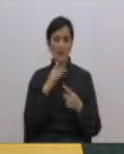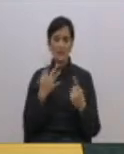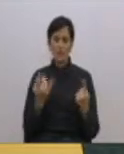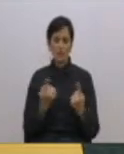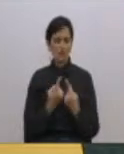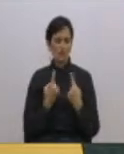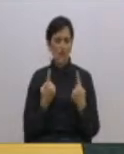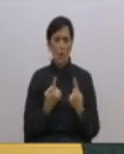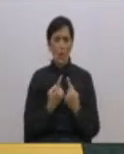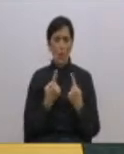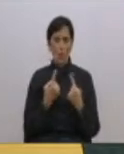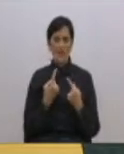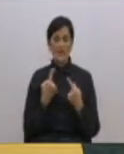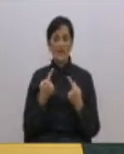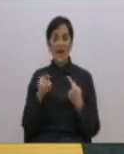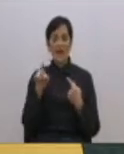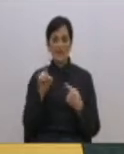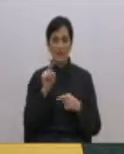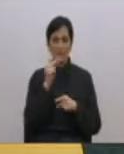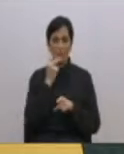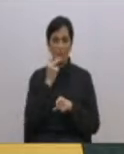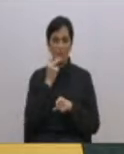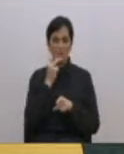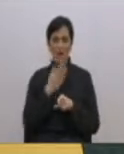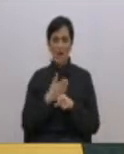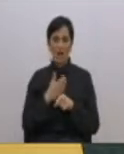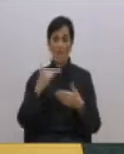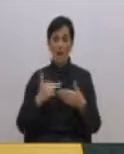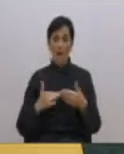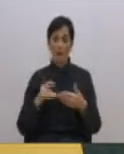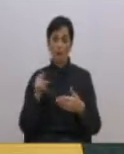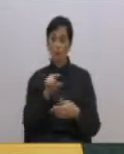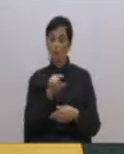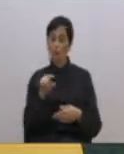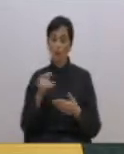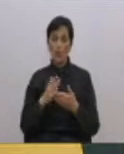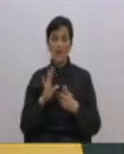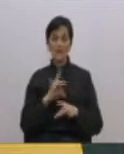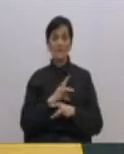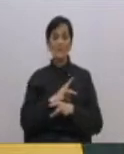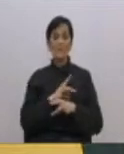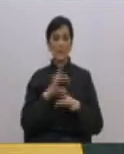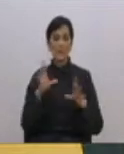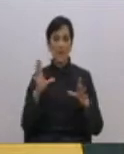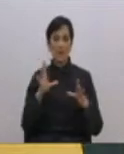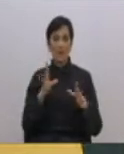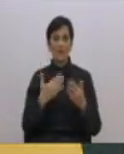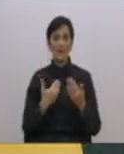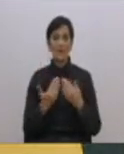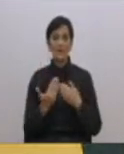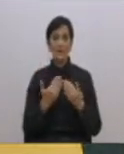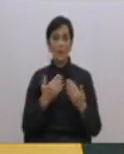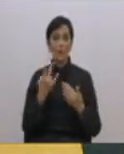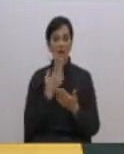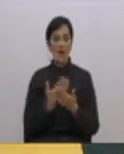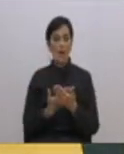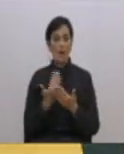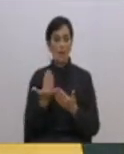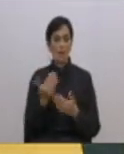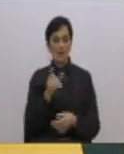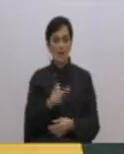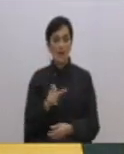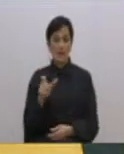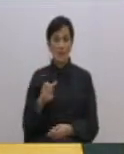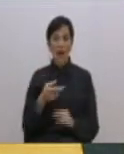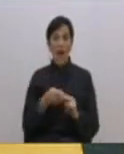საკვებში განსხვავებული საკვები, რომელიც ჩვენს მენიუში ამ დღესასწაულად გარკვეული რაღაც დამოკიდებულებები უნდა გამოხატონ ამ ადამიანს.